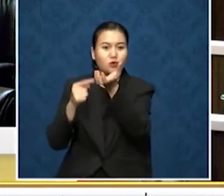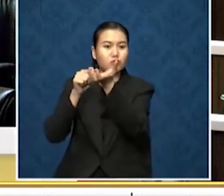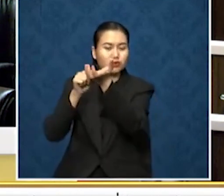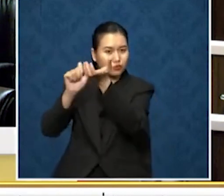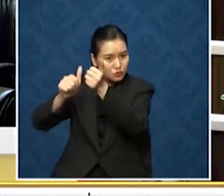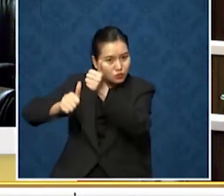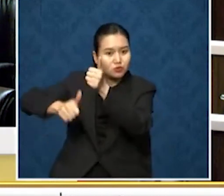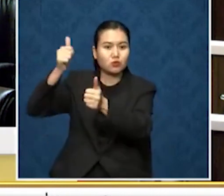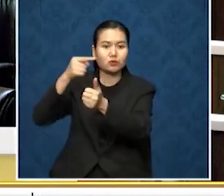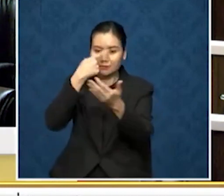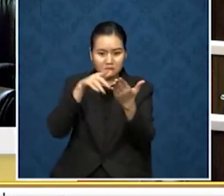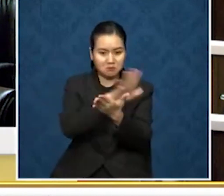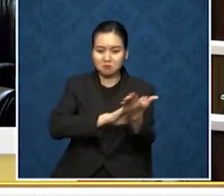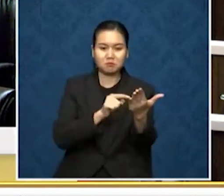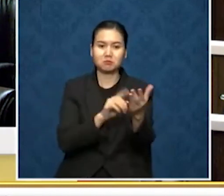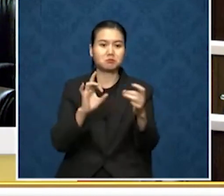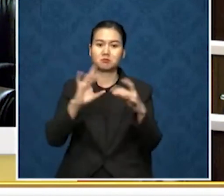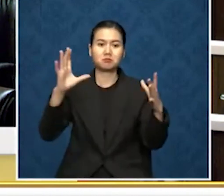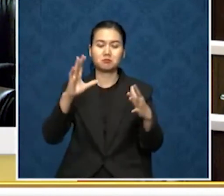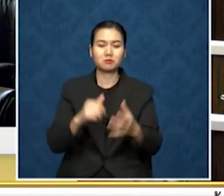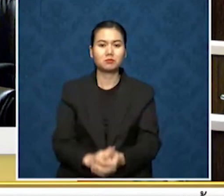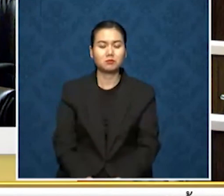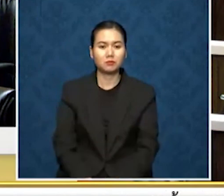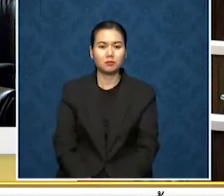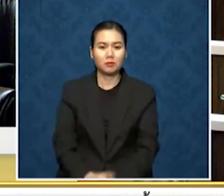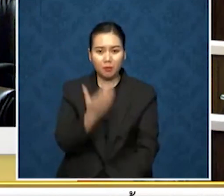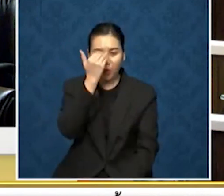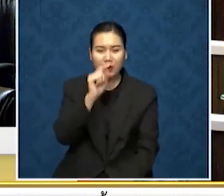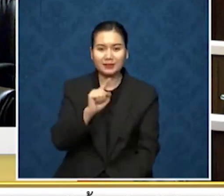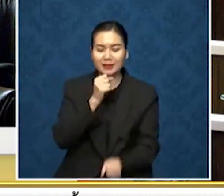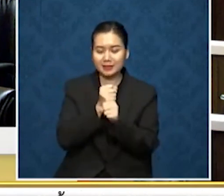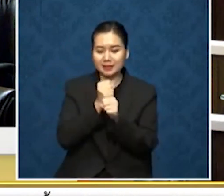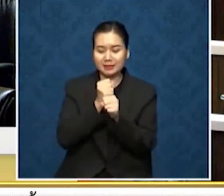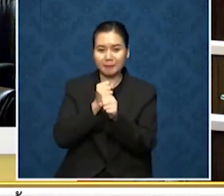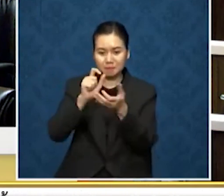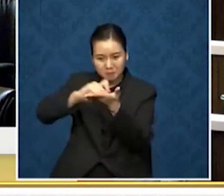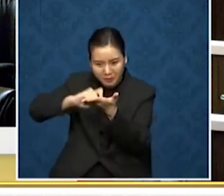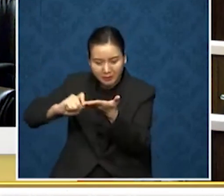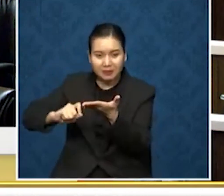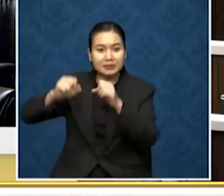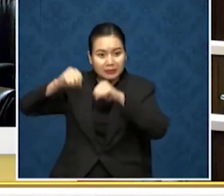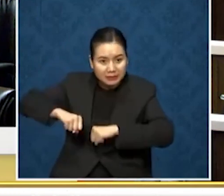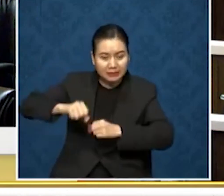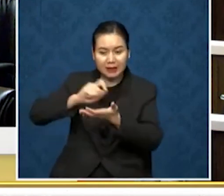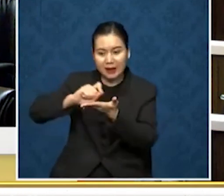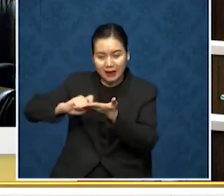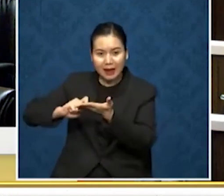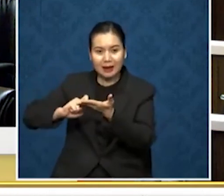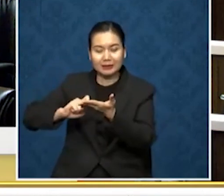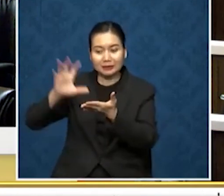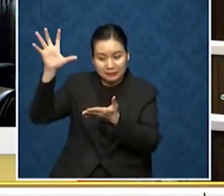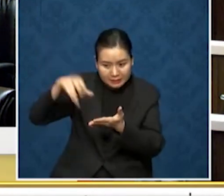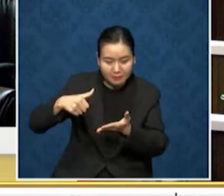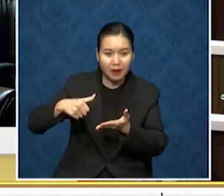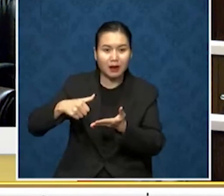ประเทศนี้แม้แต่วินาทีเดียวเพราะไม่ว่าจะเป็นการทำประชามติร่างรัฐธรรมนูญที่มาของคณะกรรมการร่าง